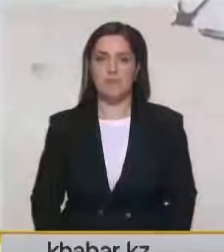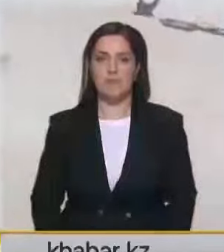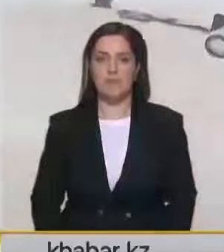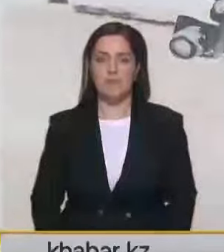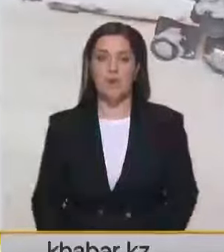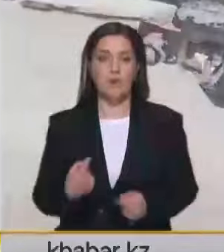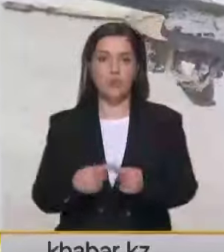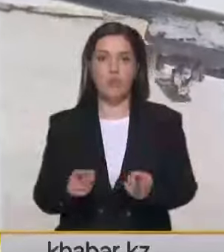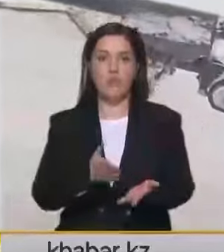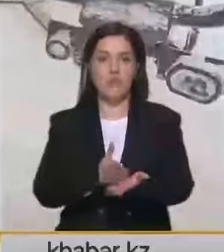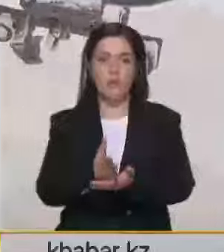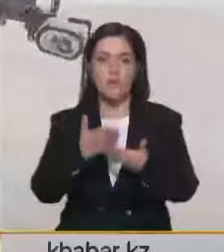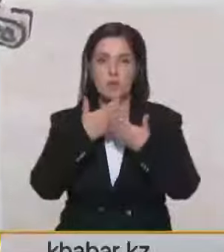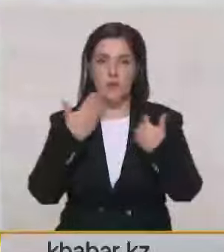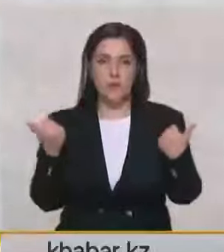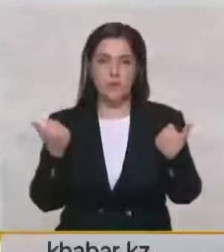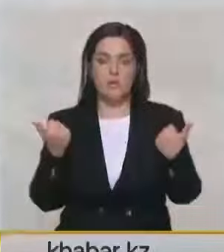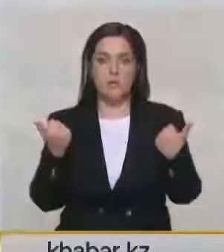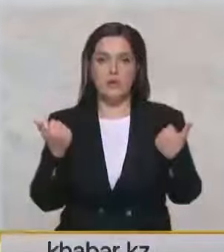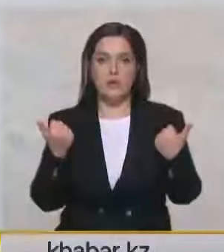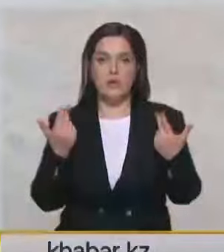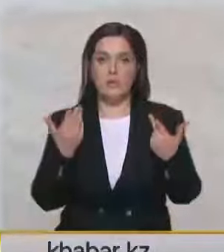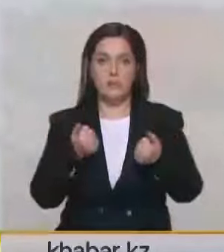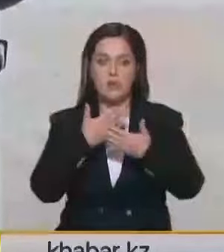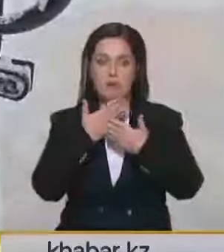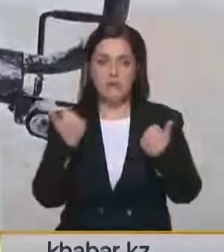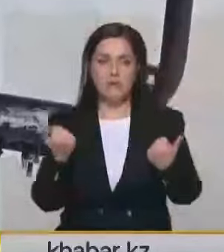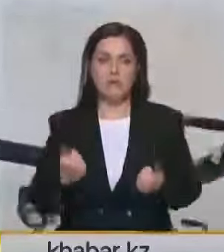Другого выхода нету, да, никакого? Нету. Нету, поверьте.